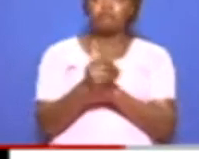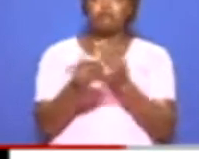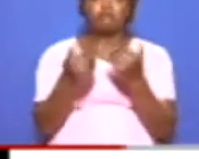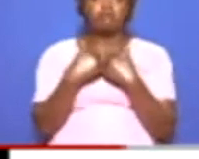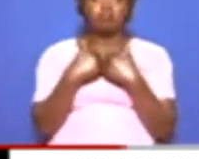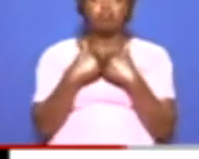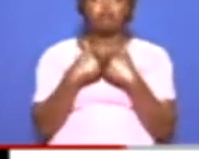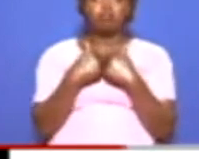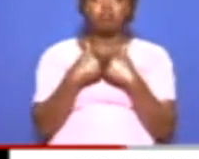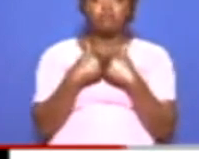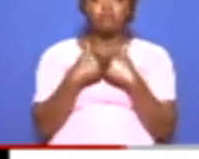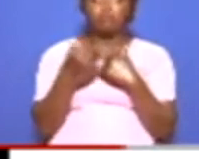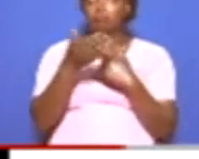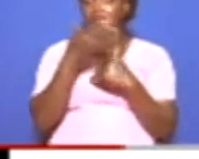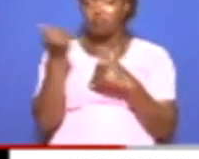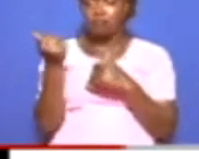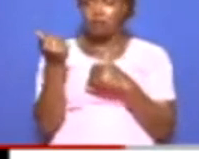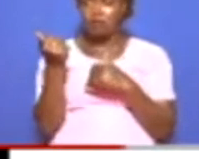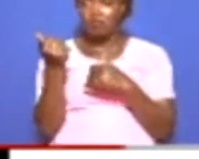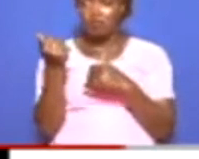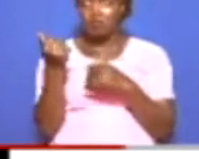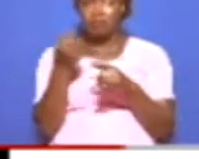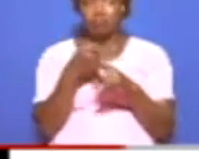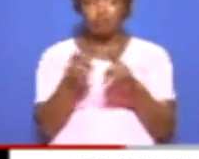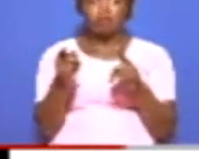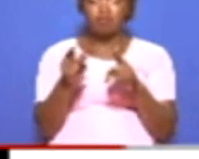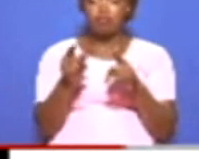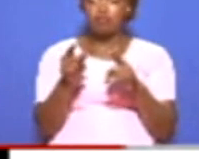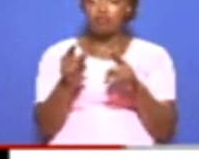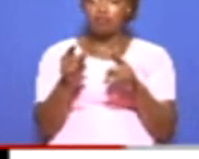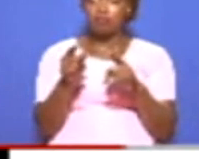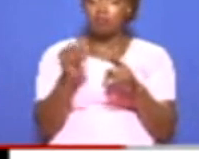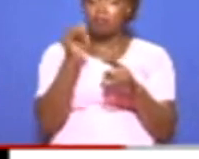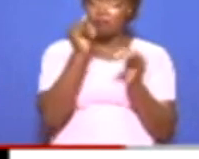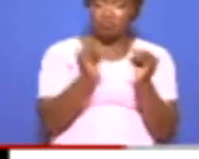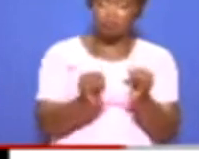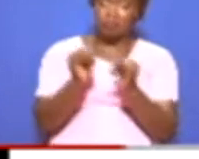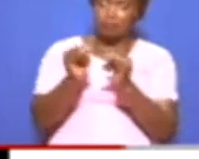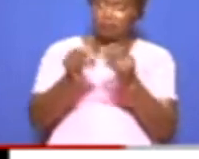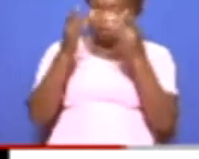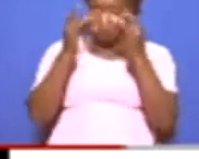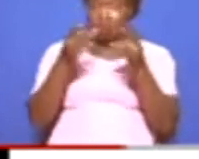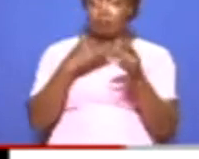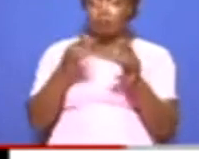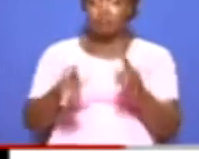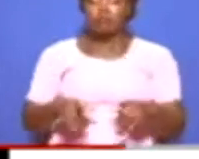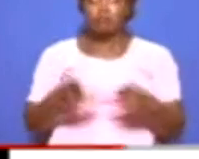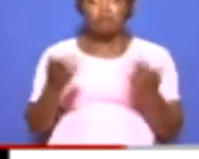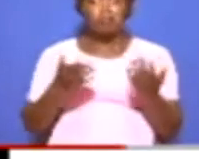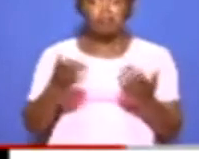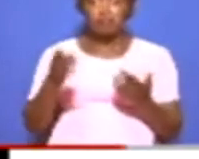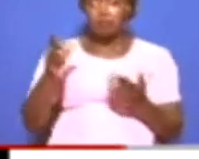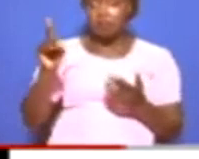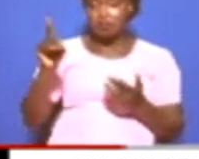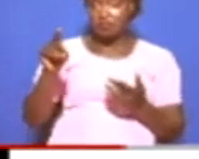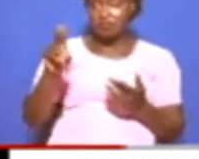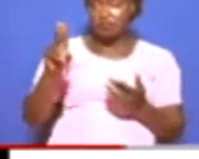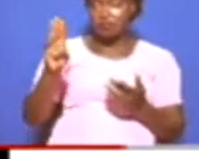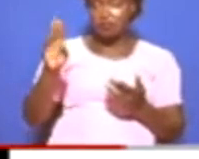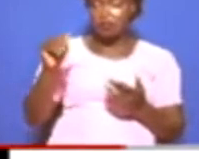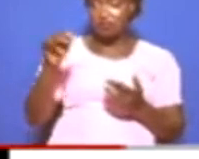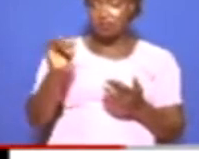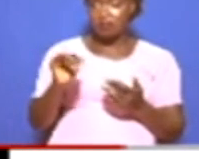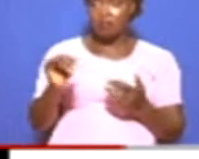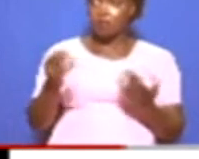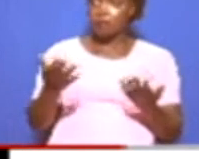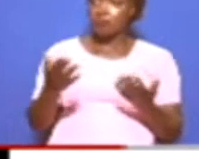ni bora zaidi. Lakini ni cha mtu uamuzi wake, aseme labda nataka kuishi Dubai ama nataka niende nikaishi